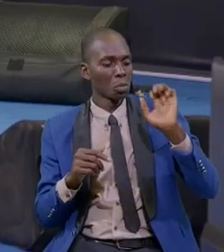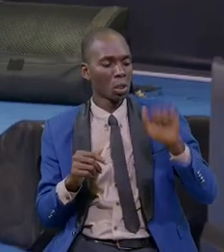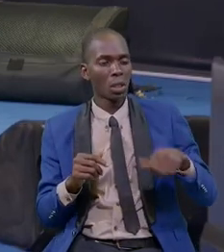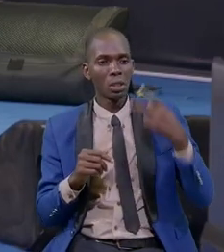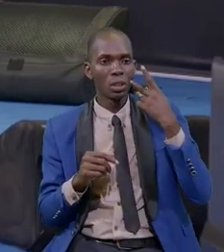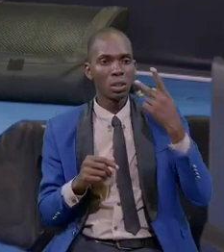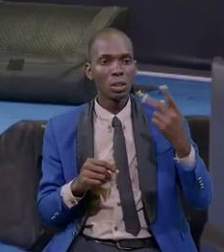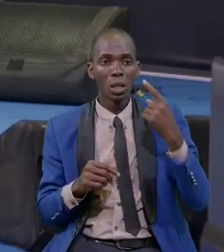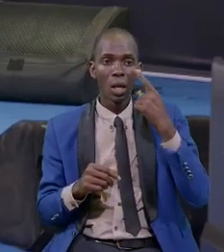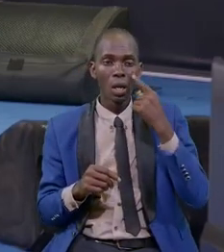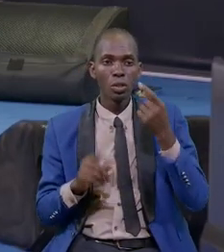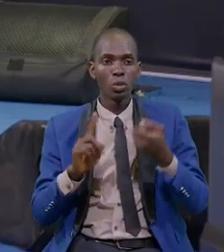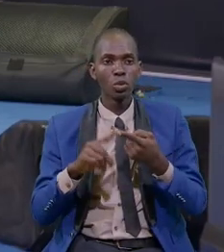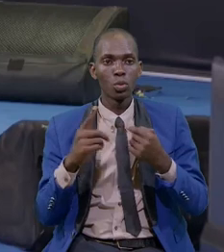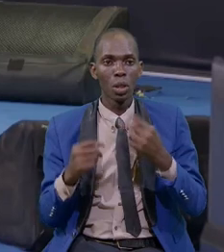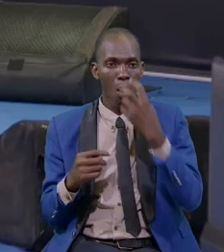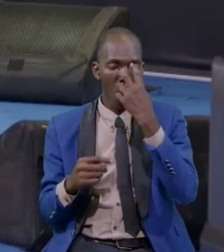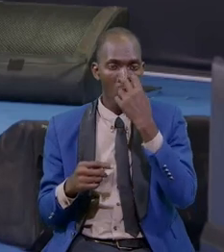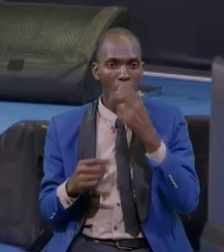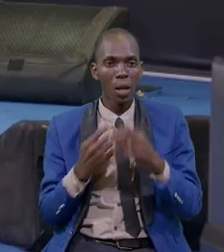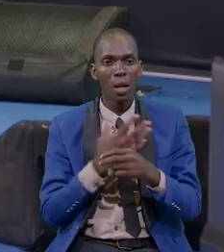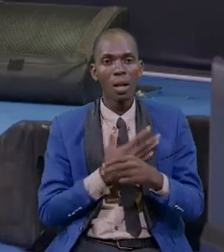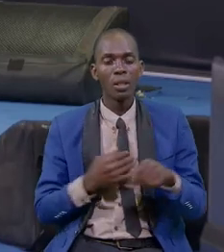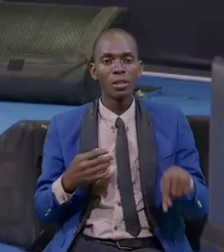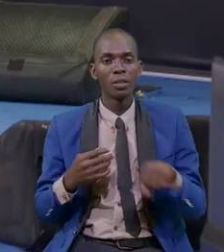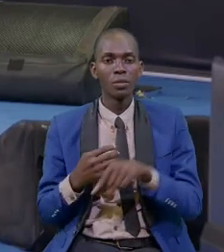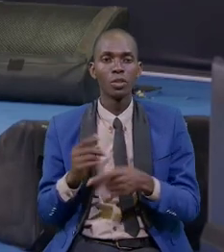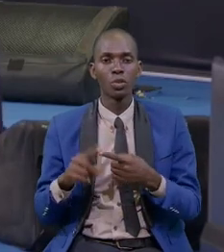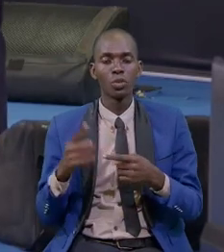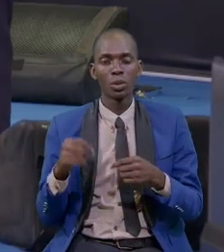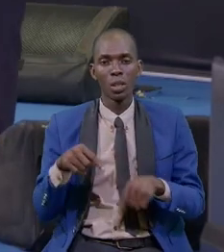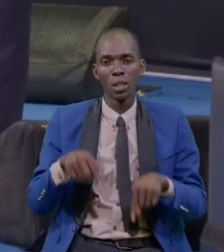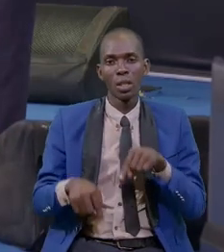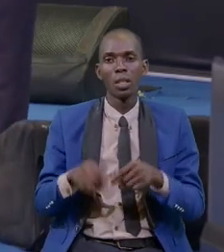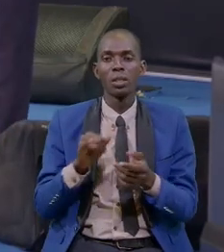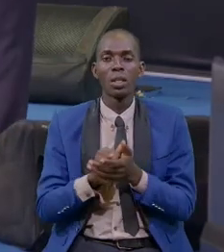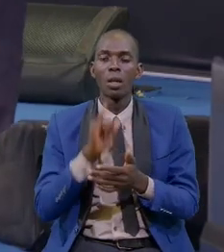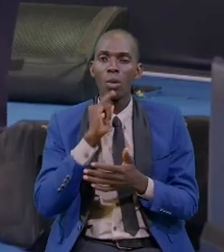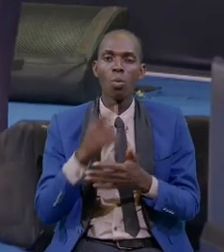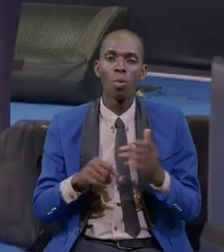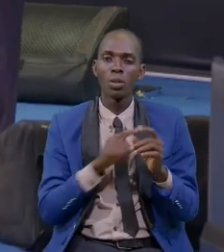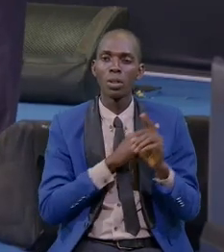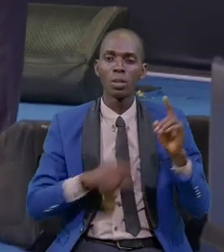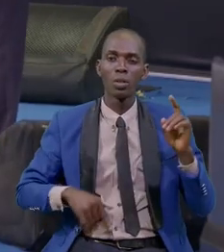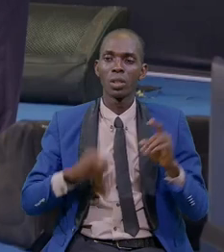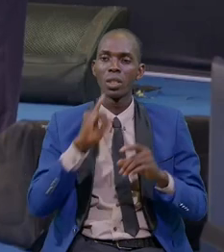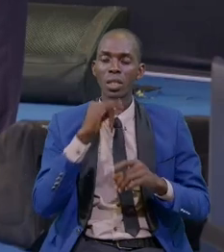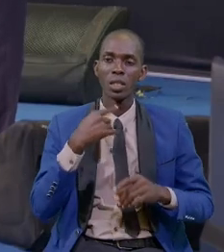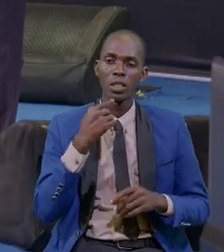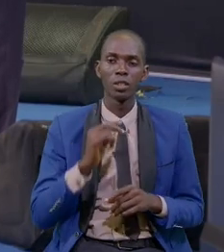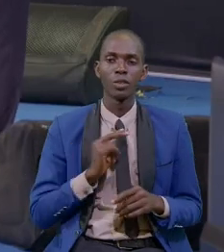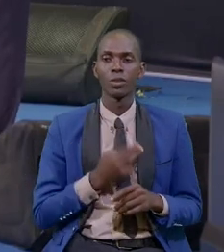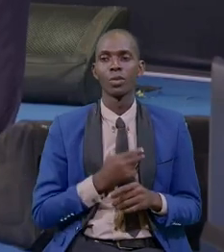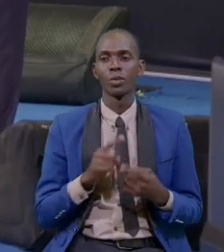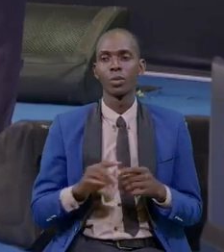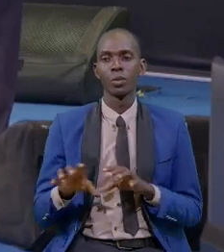voir. Il était l'œil de l'aveugle et il était les pieds de boiteux. C'est ce que Dieu entend de nous enseigner aujourd'hui. Il a dit, traversez